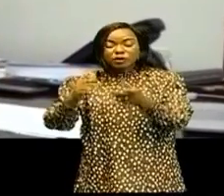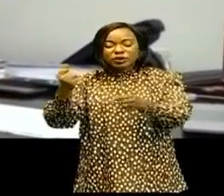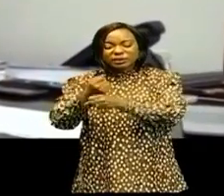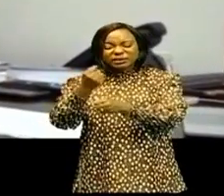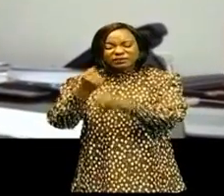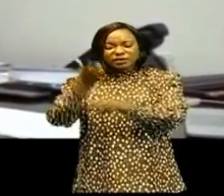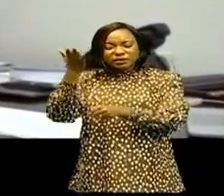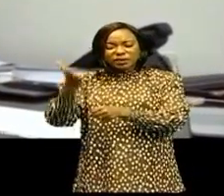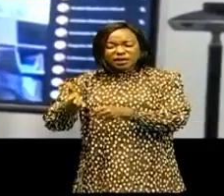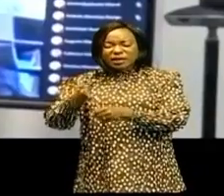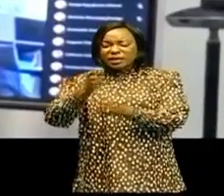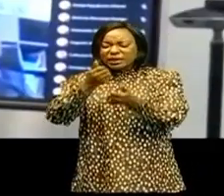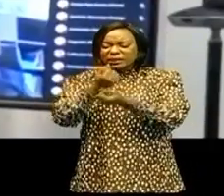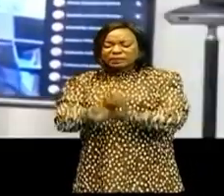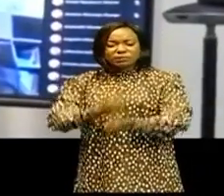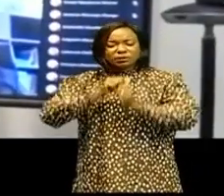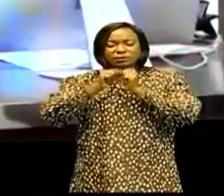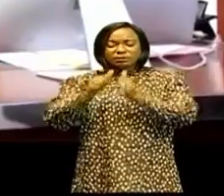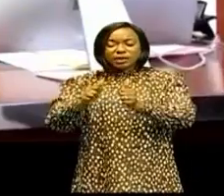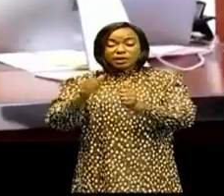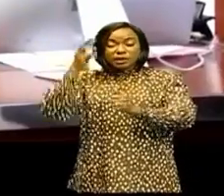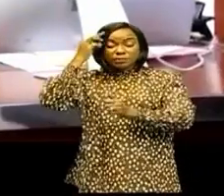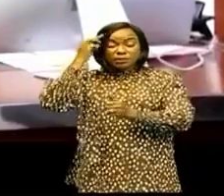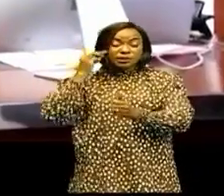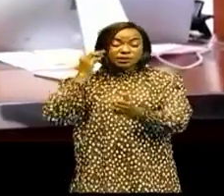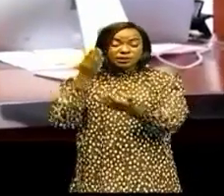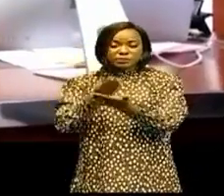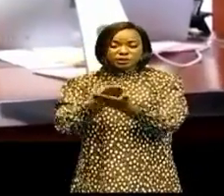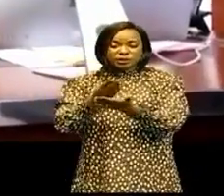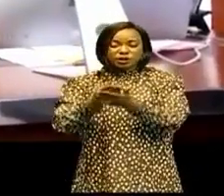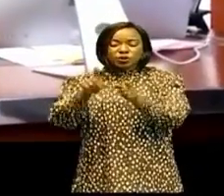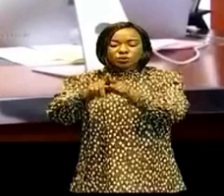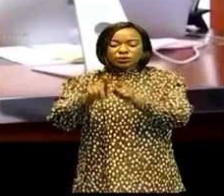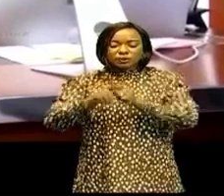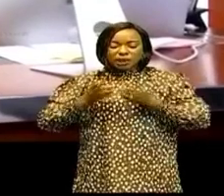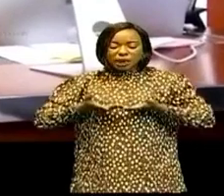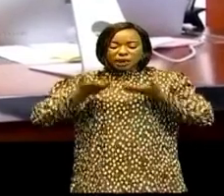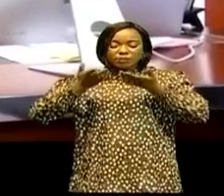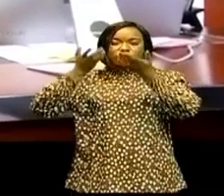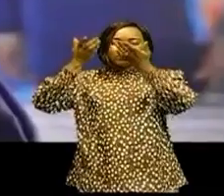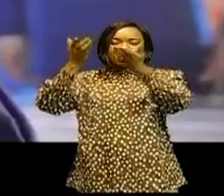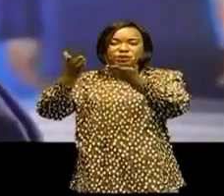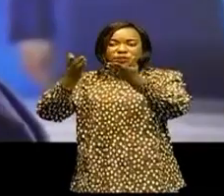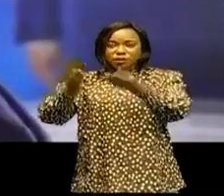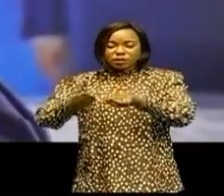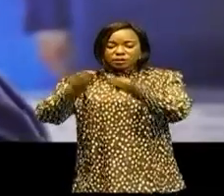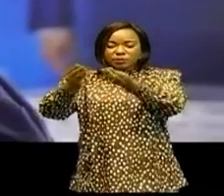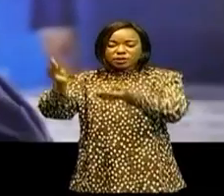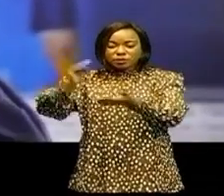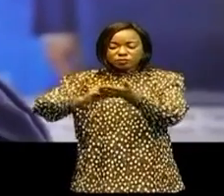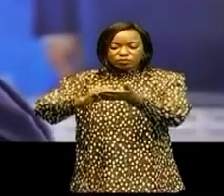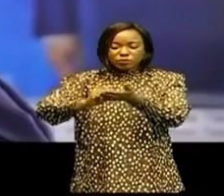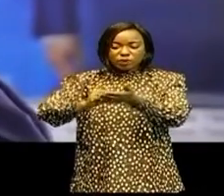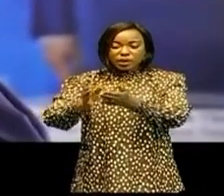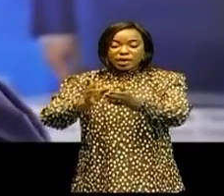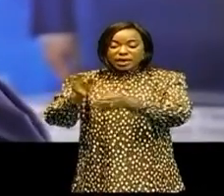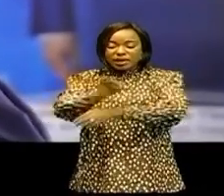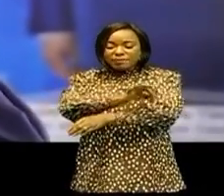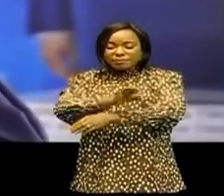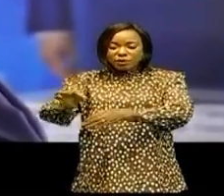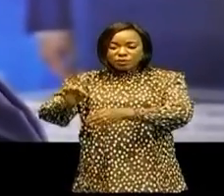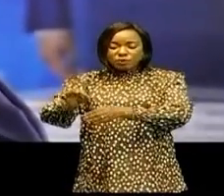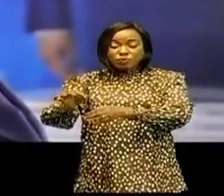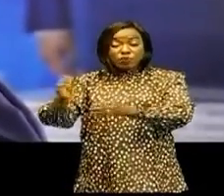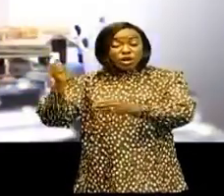pratique. Le ministre du Budget a proposé de commettre un cabinet d'audit de